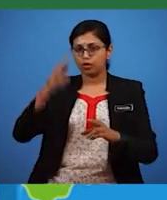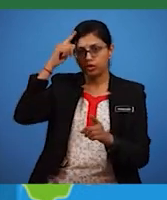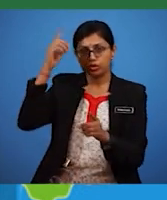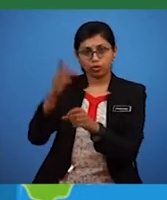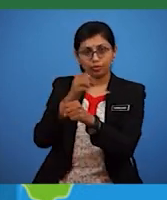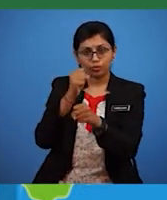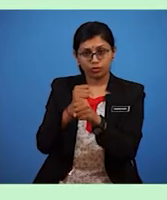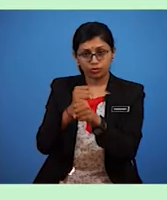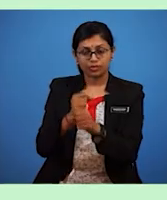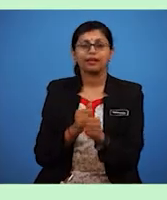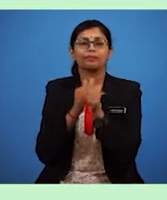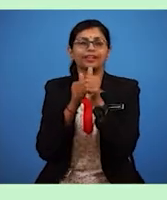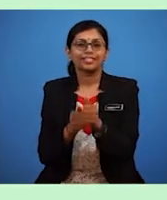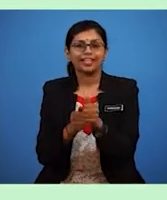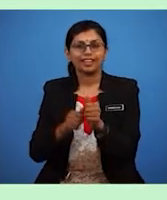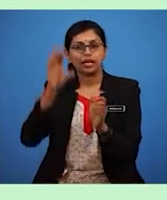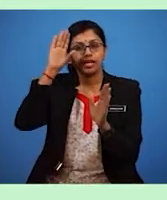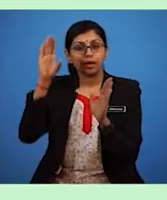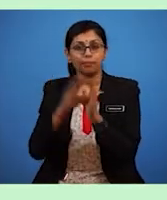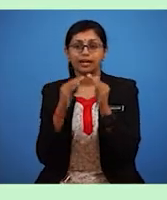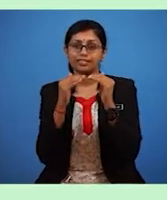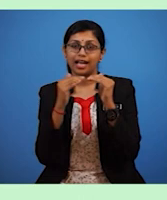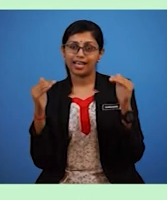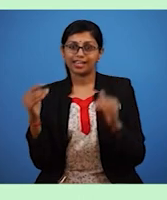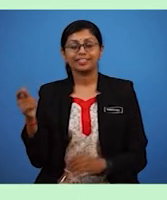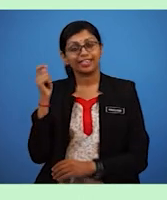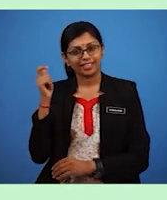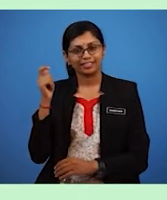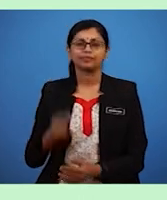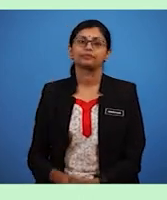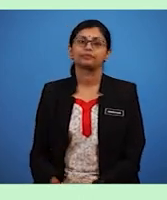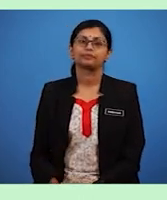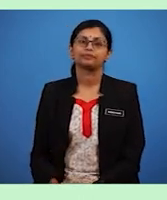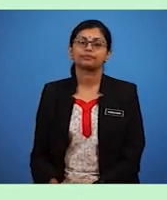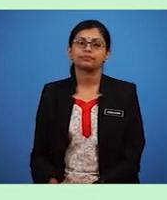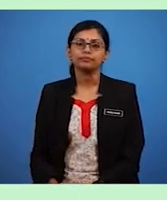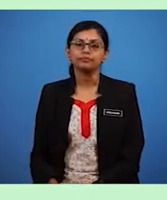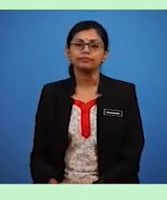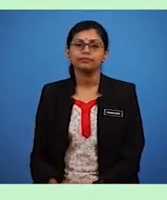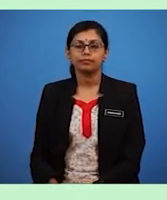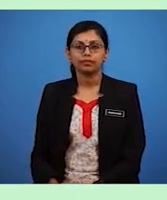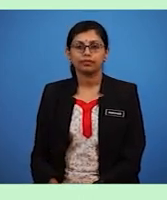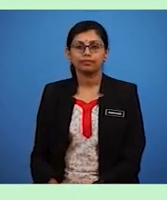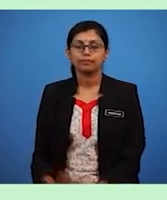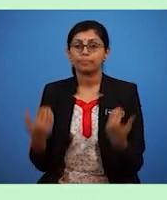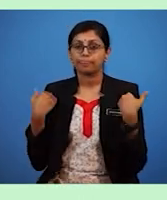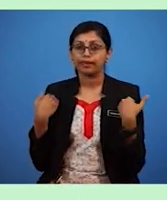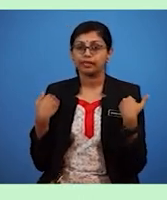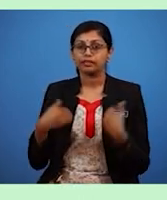rumusan berdasarkan gambar rajah aras tenaga ini. Terdapat